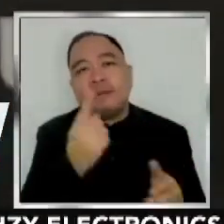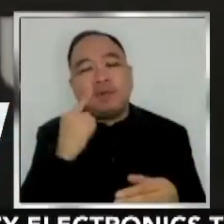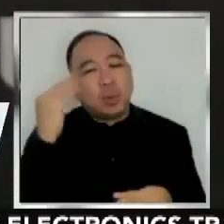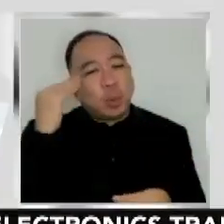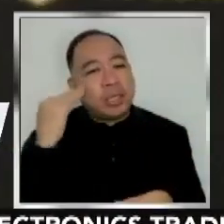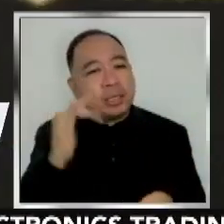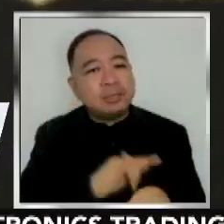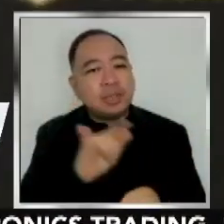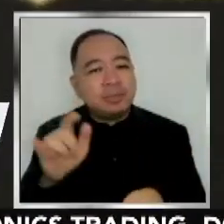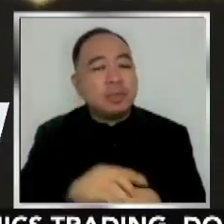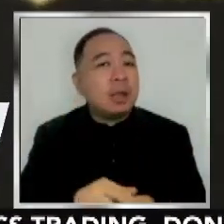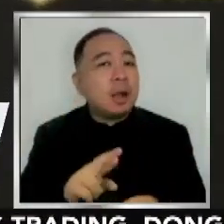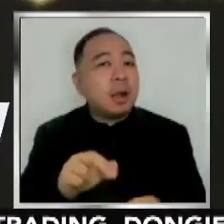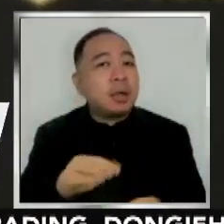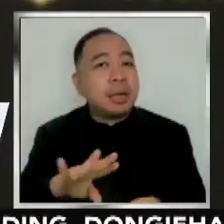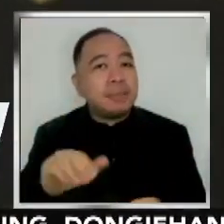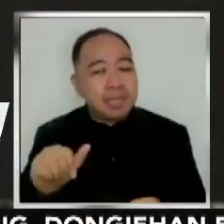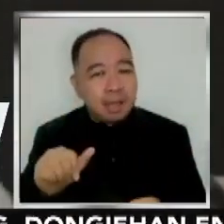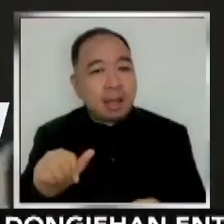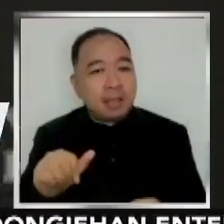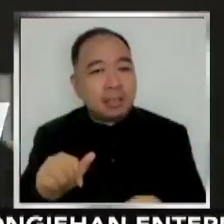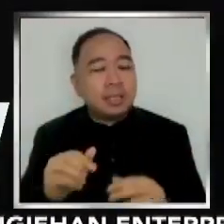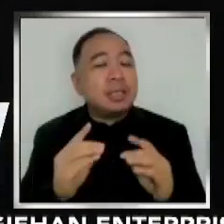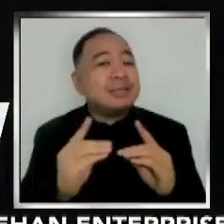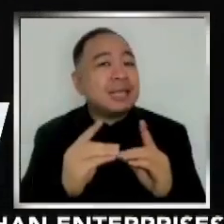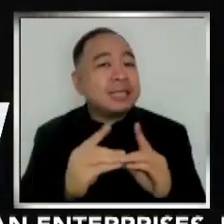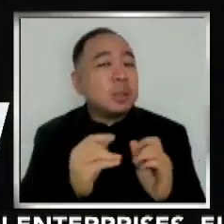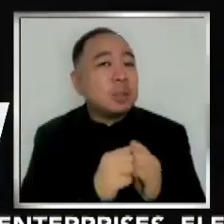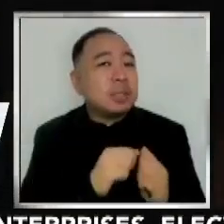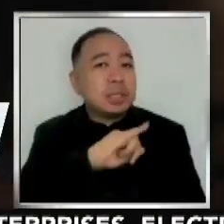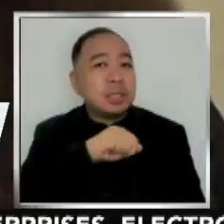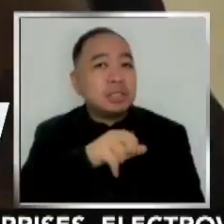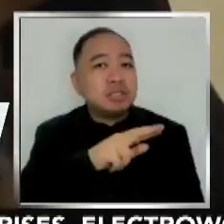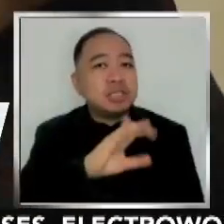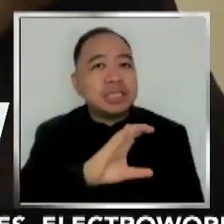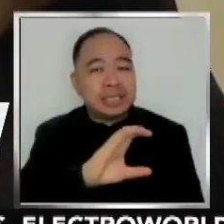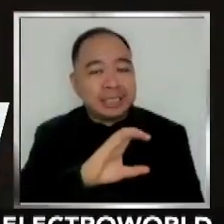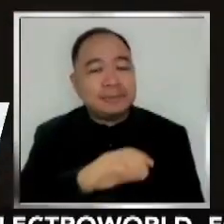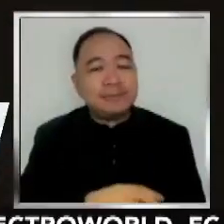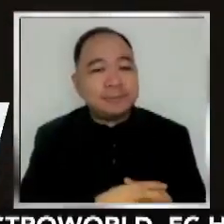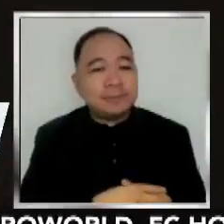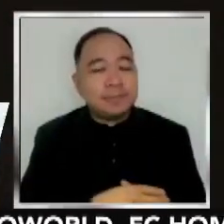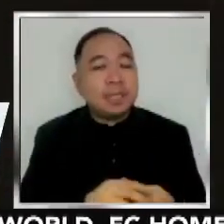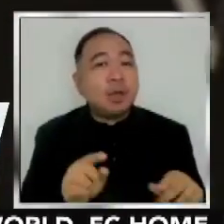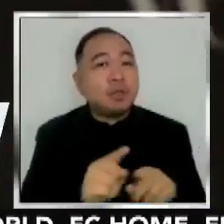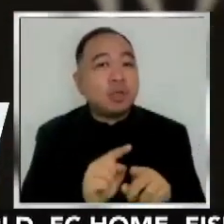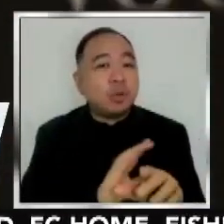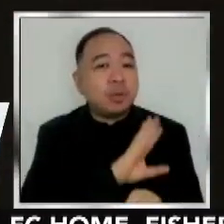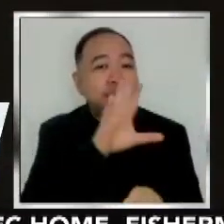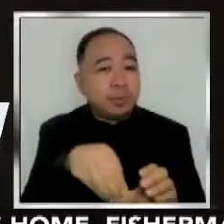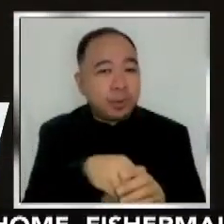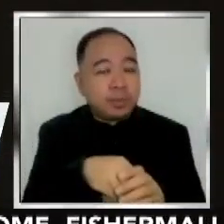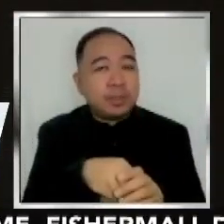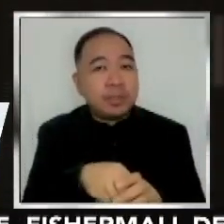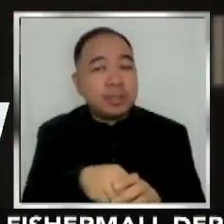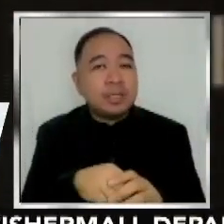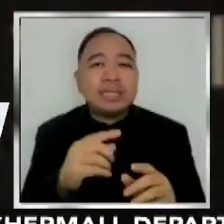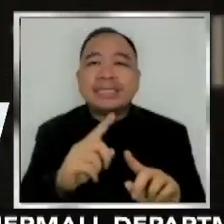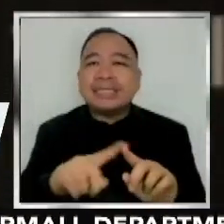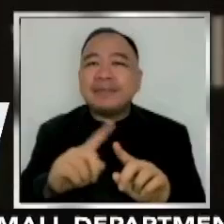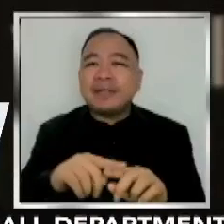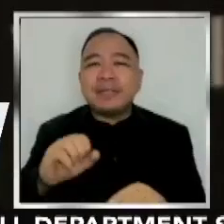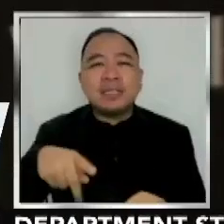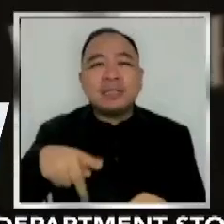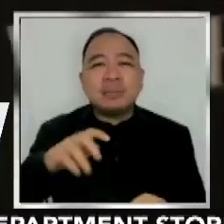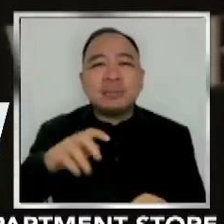Rabia Mateo, kadate naman si Jeric Gonzalez. Present din sa event at di nagpakabog ang ilang sparkle stars,